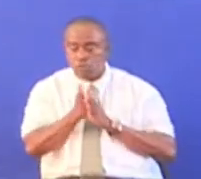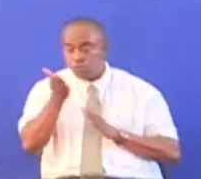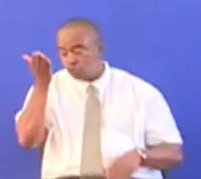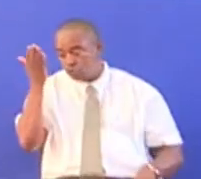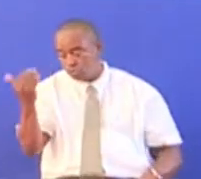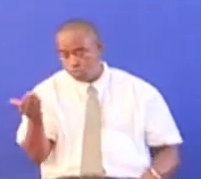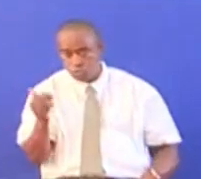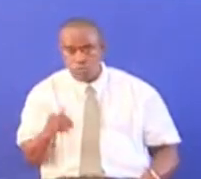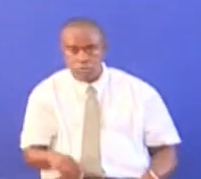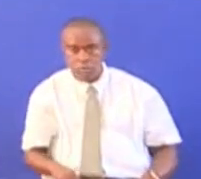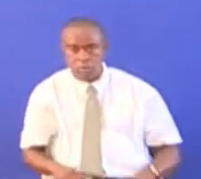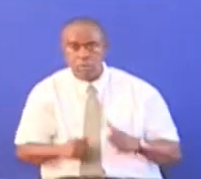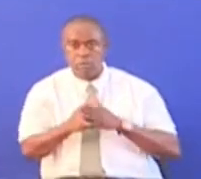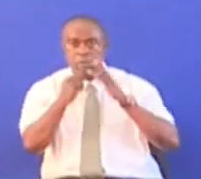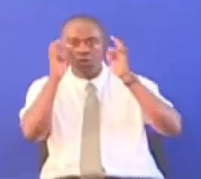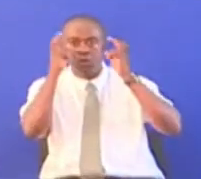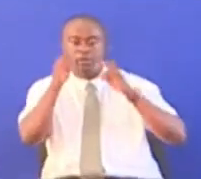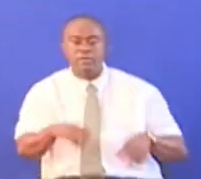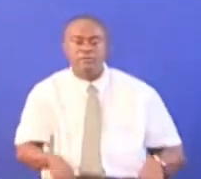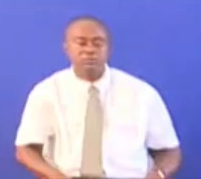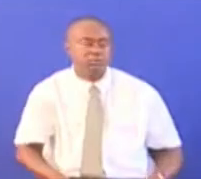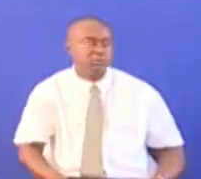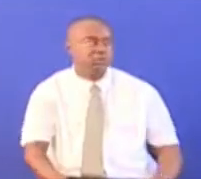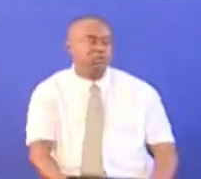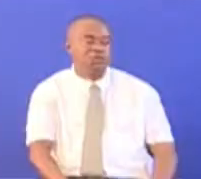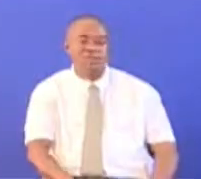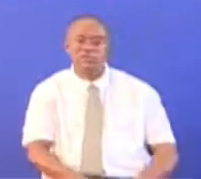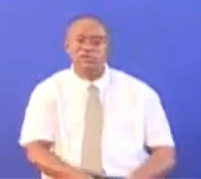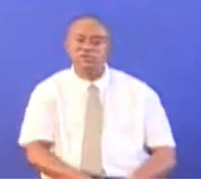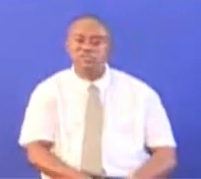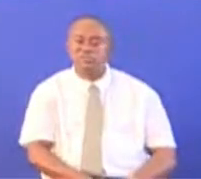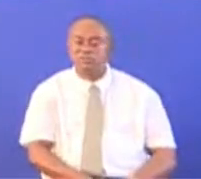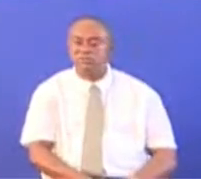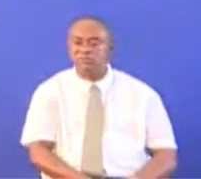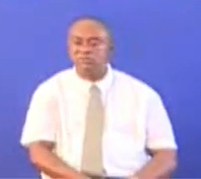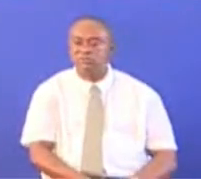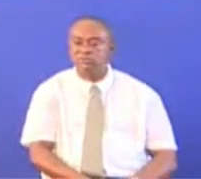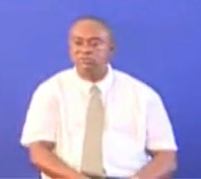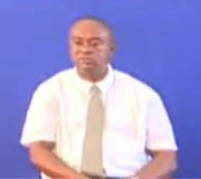sana, naunga mkono hoja. Asante sana.